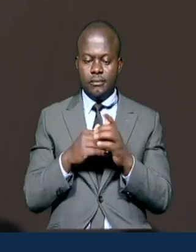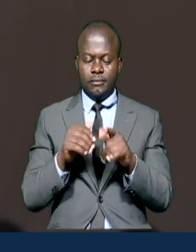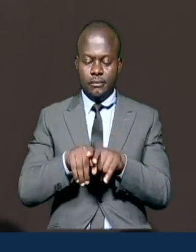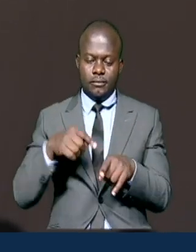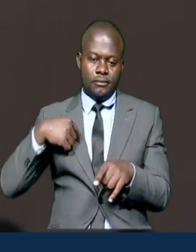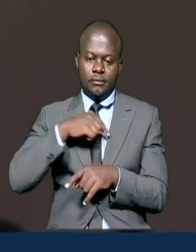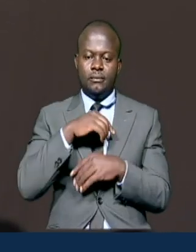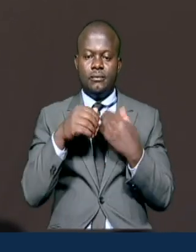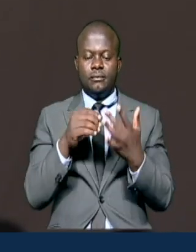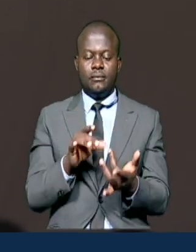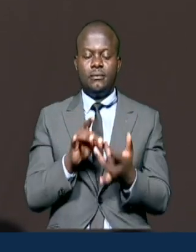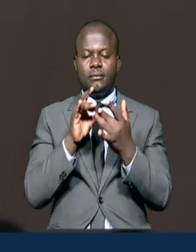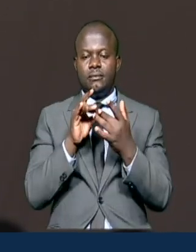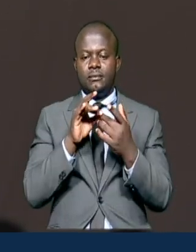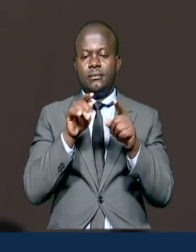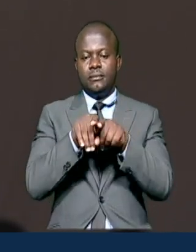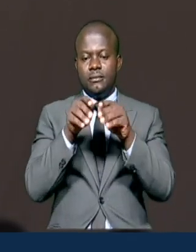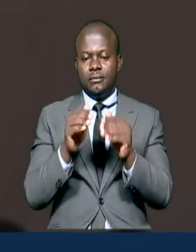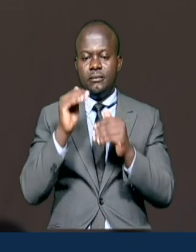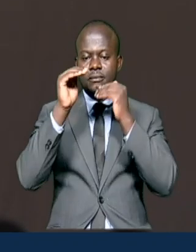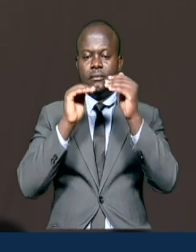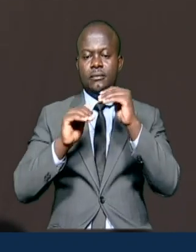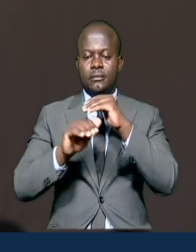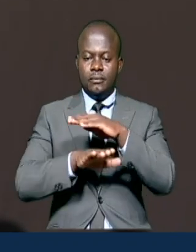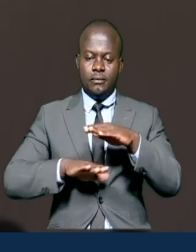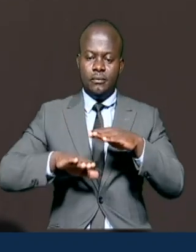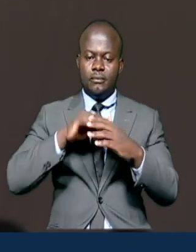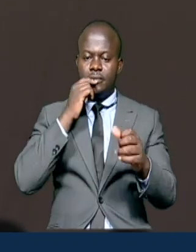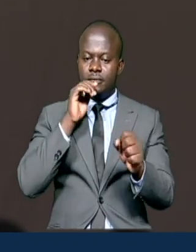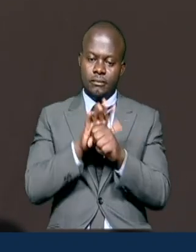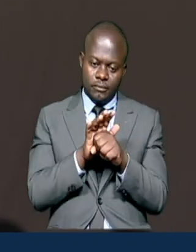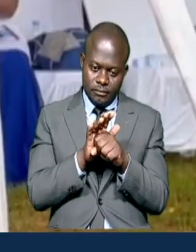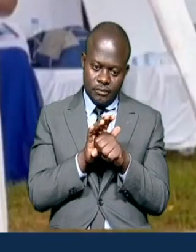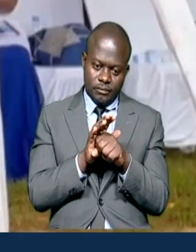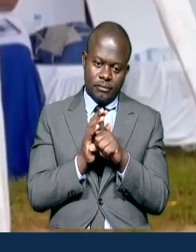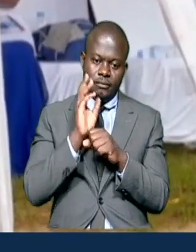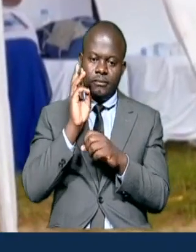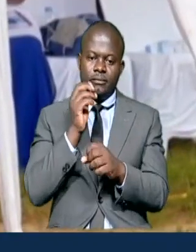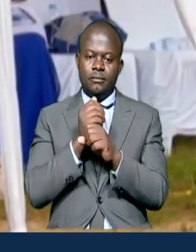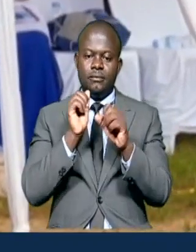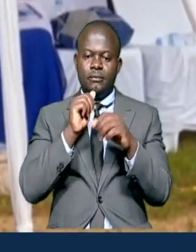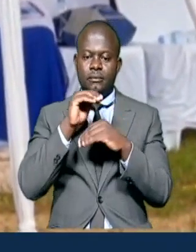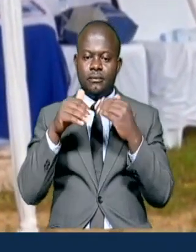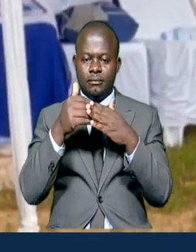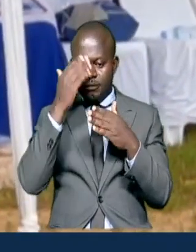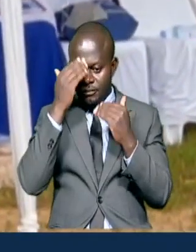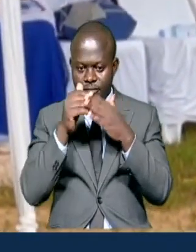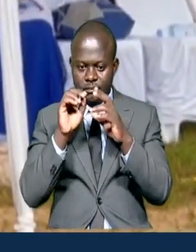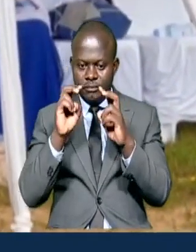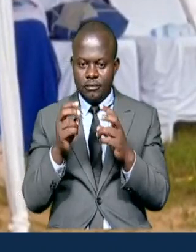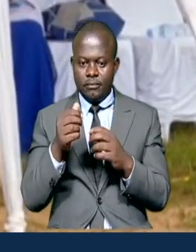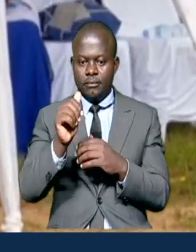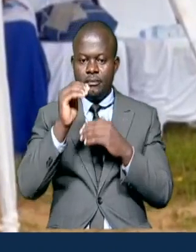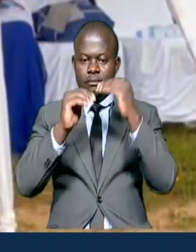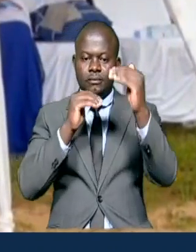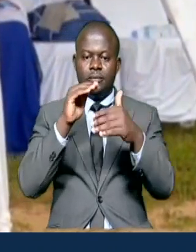kandi by'umwihariko umuntu uhagarariye inzego z'ibanze akwizeza ko tuzakora ibishoboka byose kugira ngo